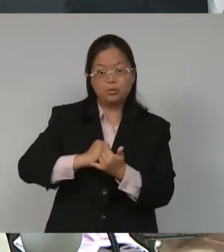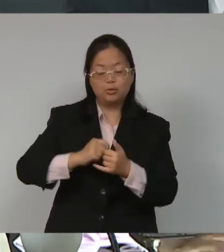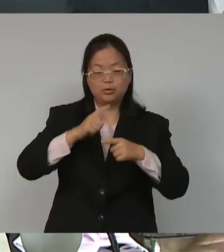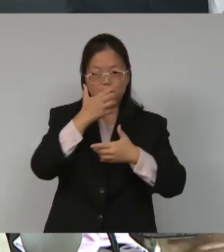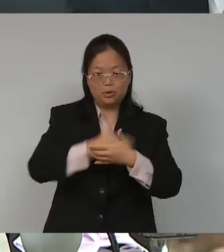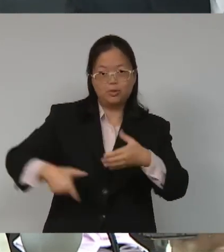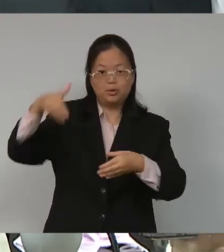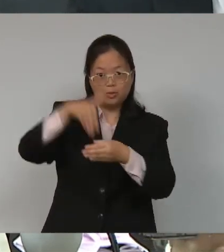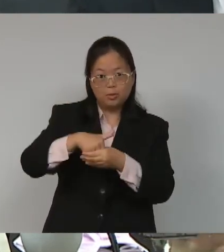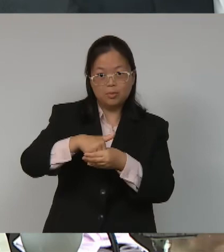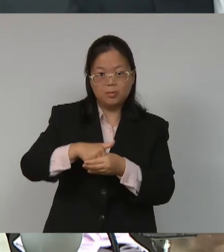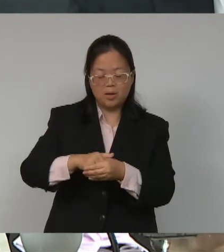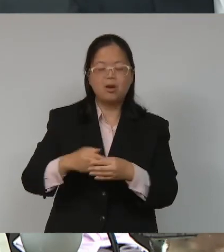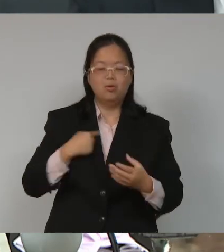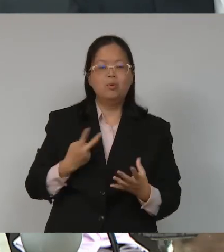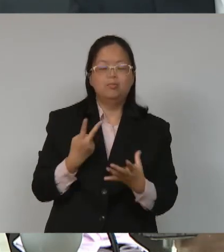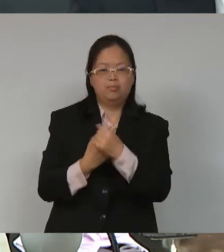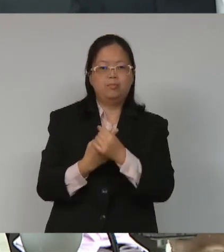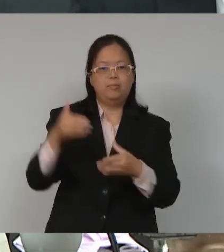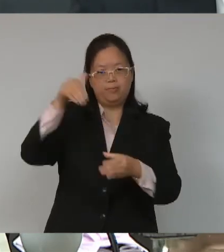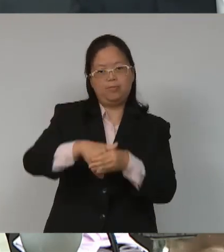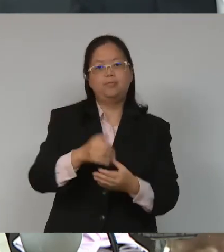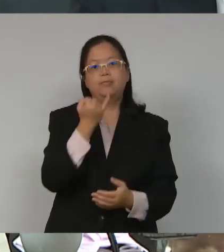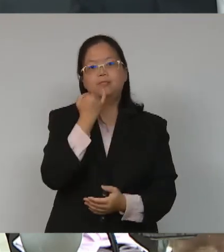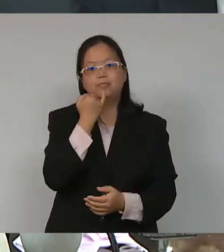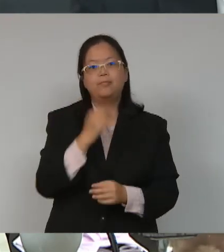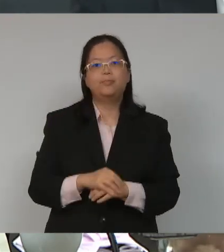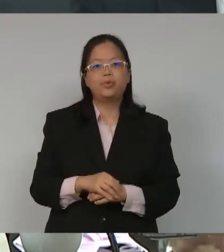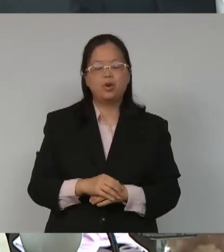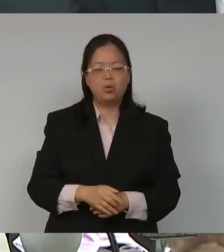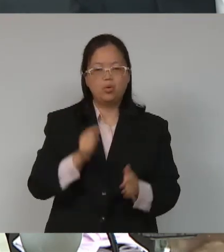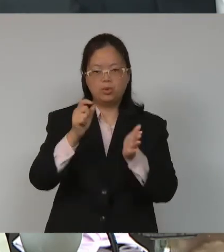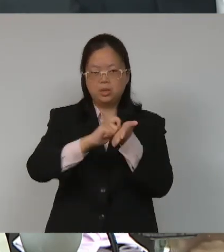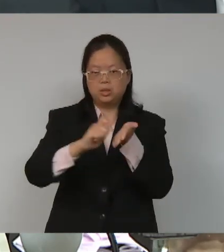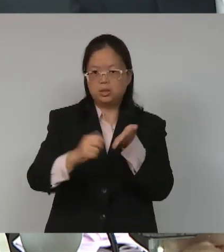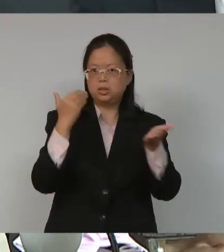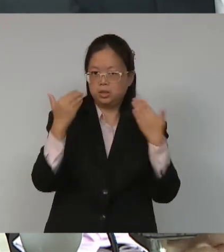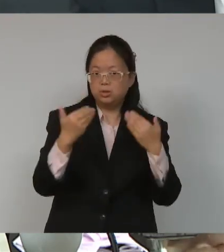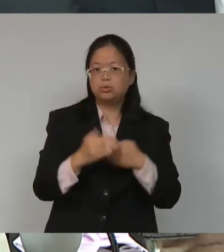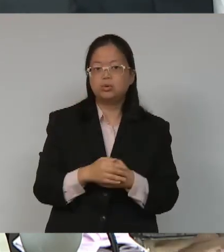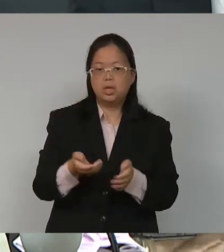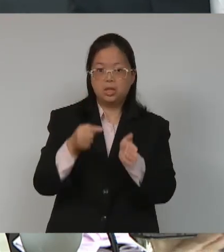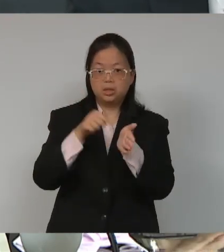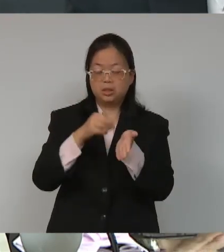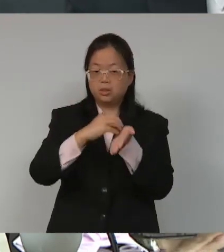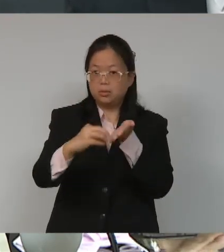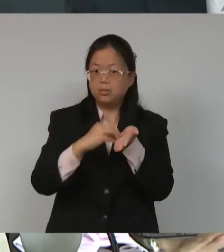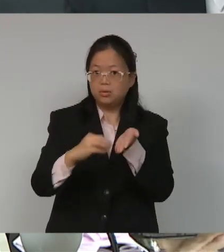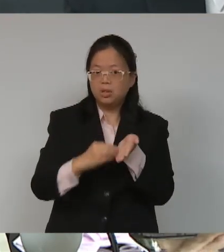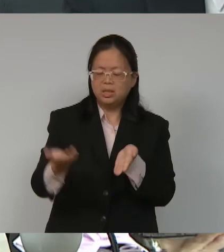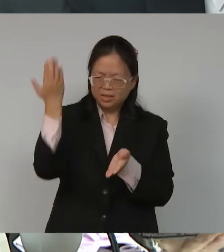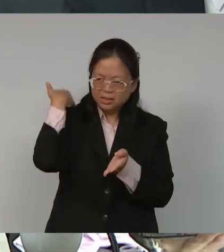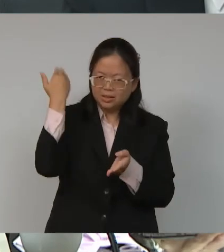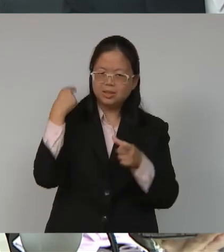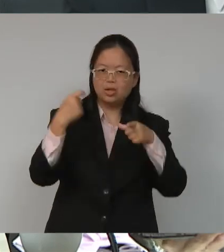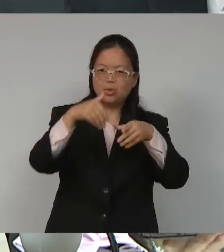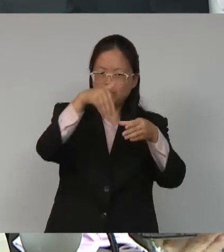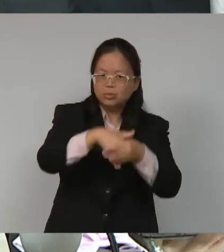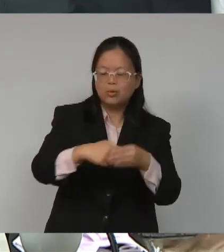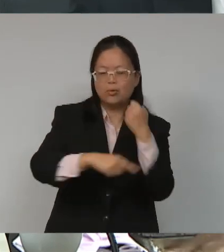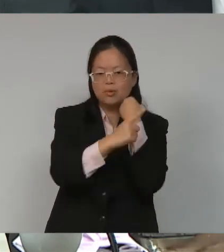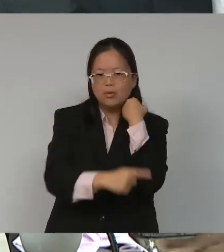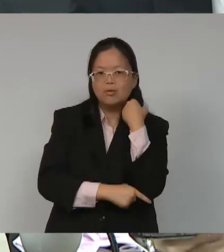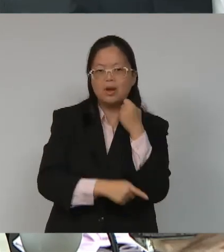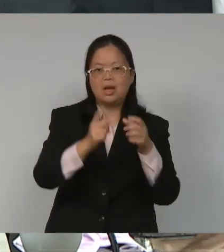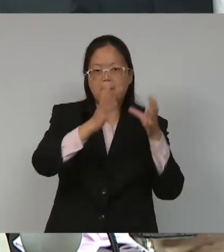该要合并举行。好，提案内容非常明确。好，而且呢，这样的文字在之前已经办过多场的公投，没有不能了解其